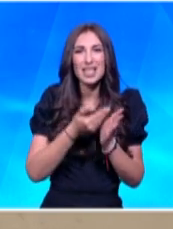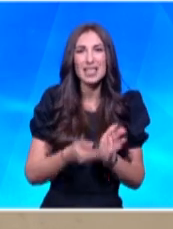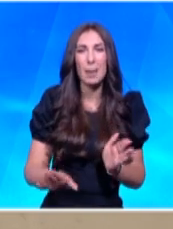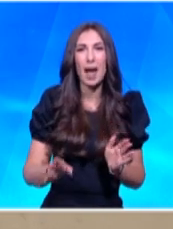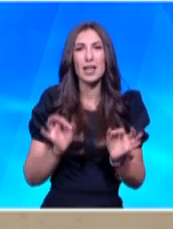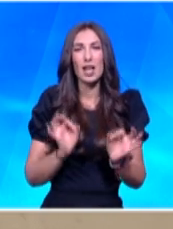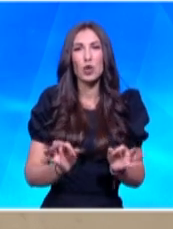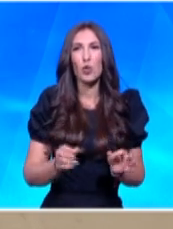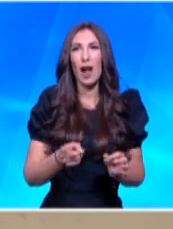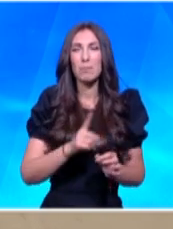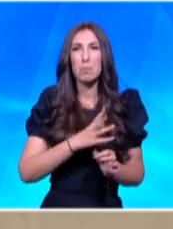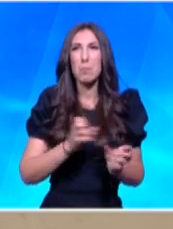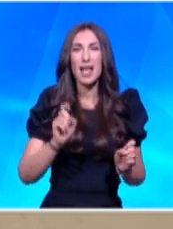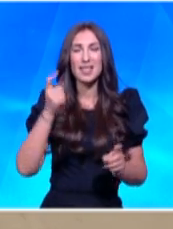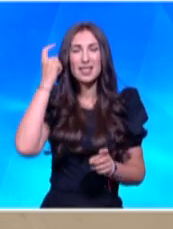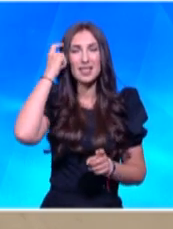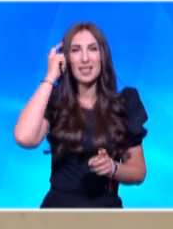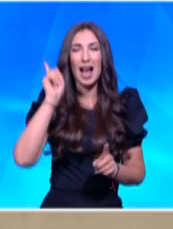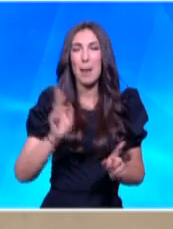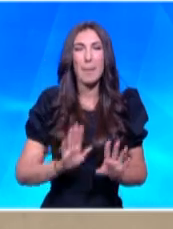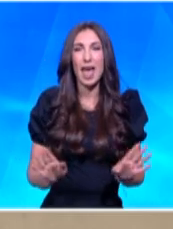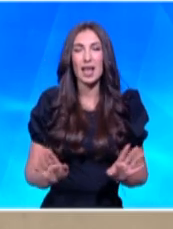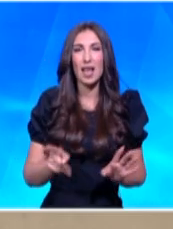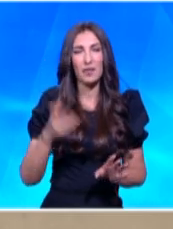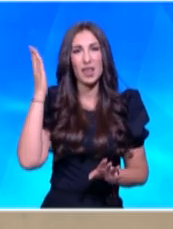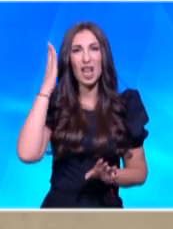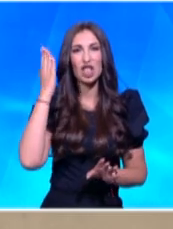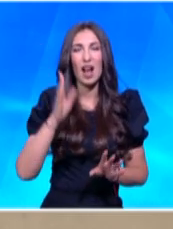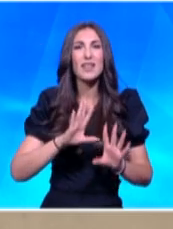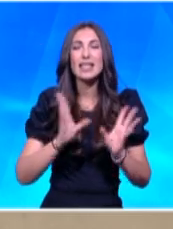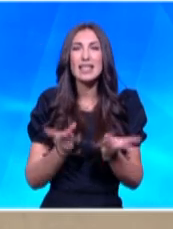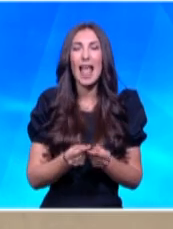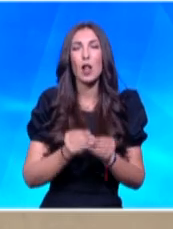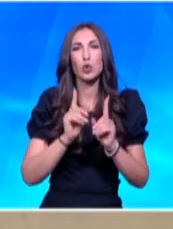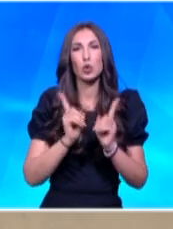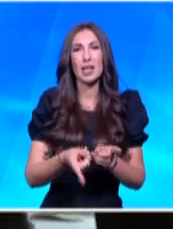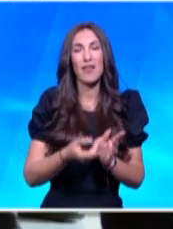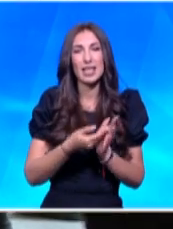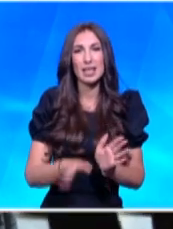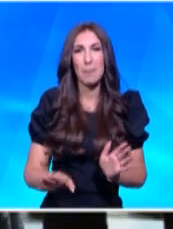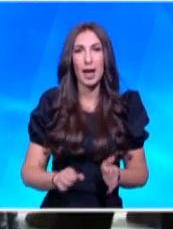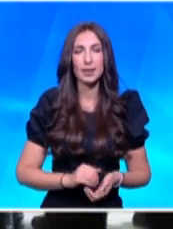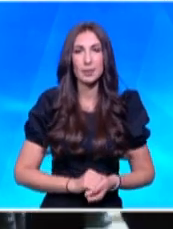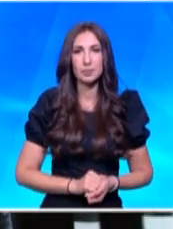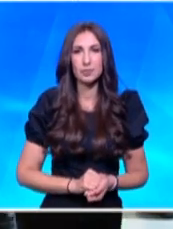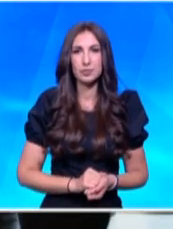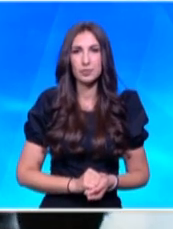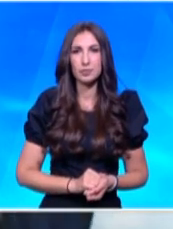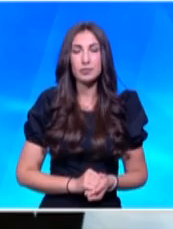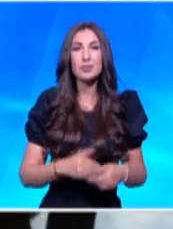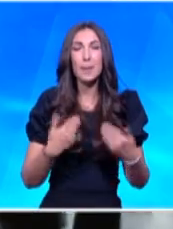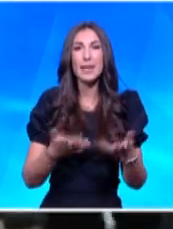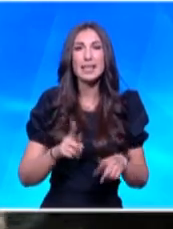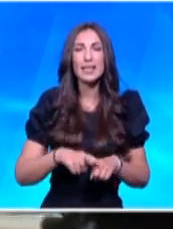това безхаберие в държавата. Цялостно трябва да се изкорени. Пред